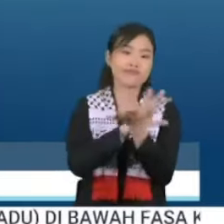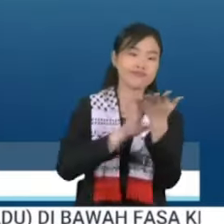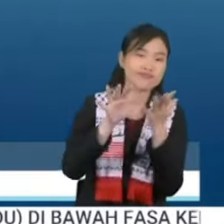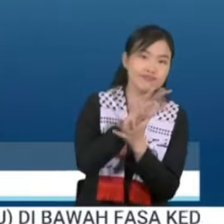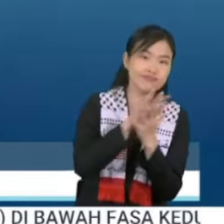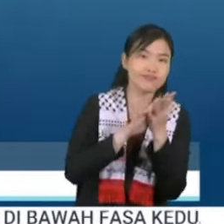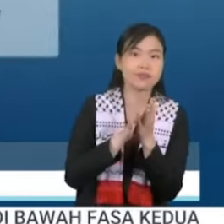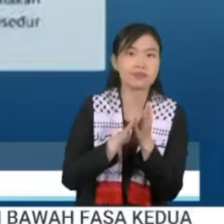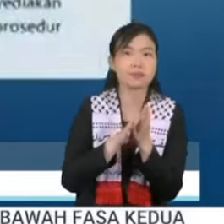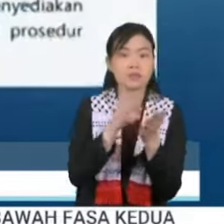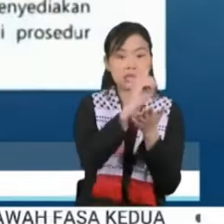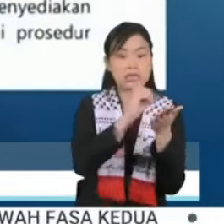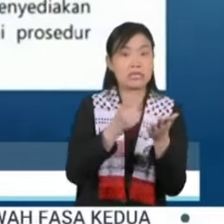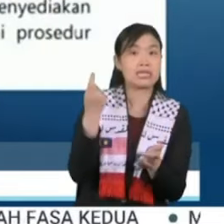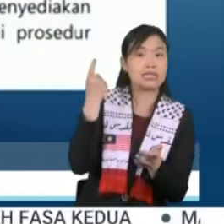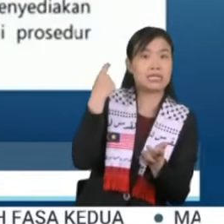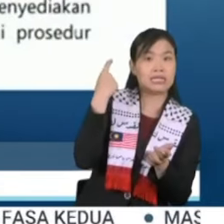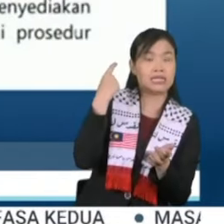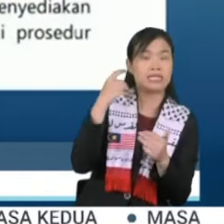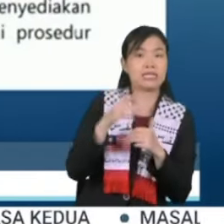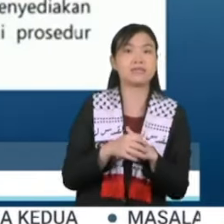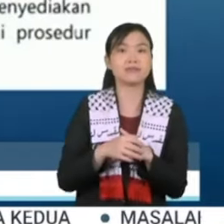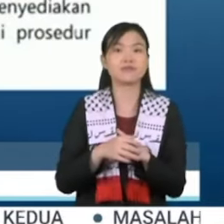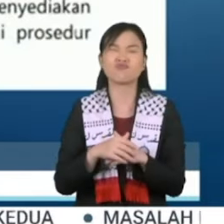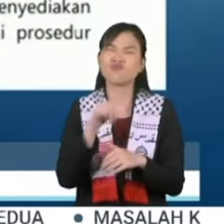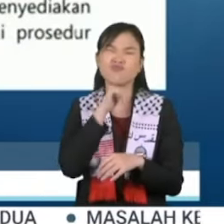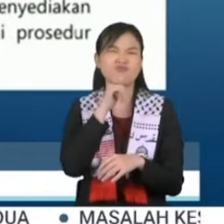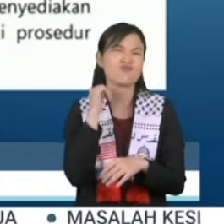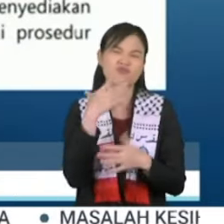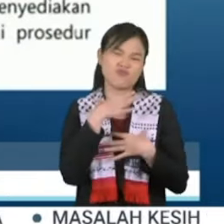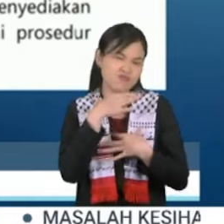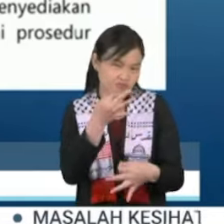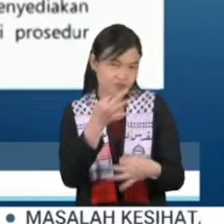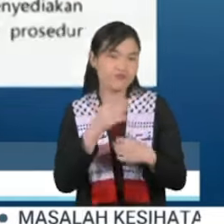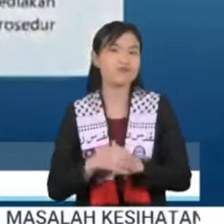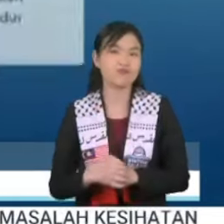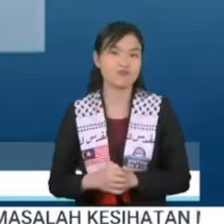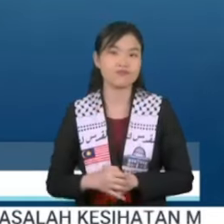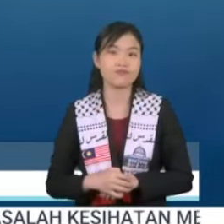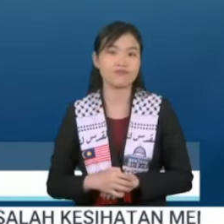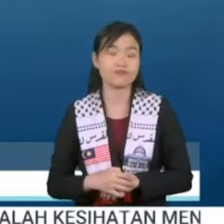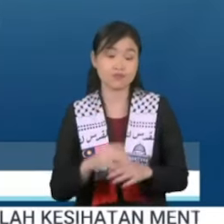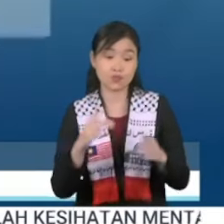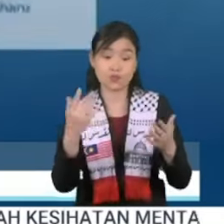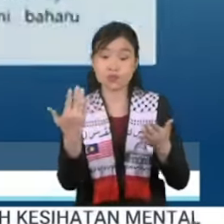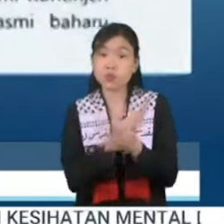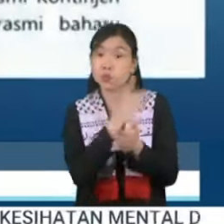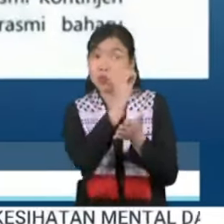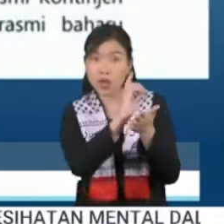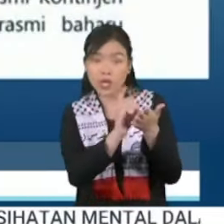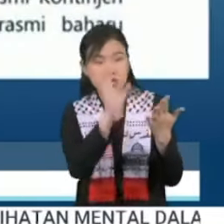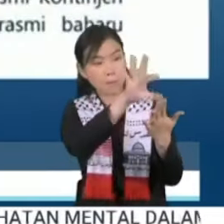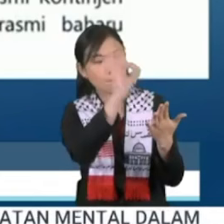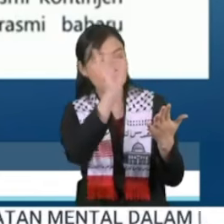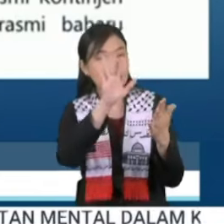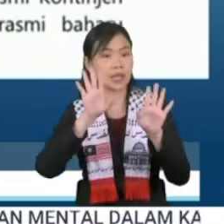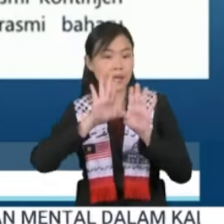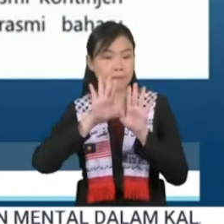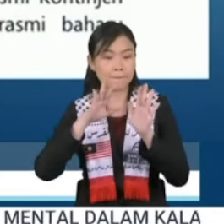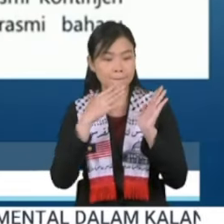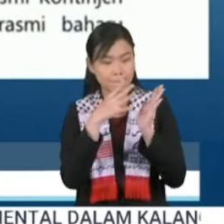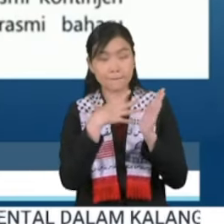baur terhadap reka bentuk dan motif sebelum ini yang dilihat tidak menyerlah. Corak baharu yang dipilih belatar-belakangkan